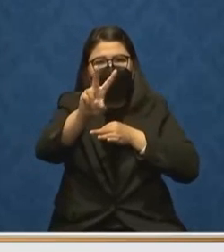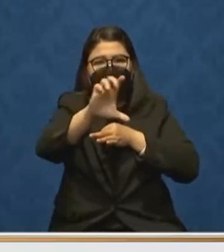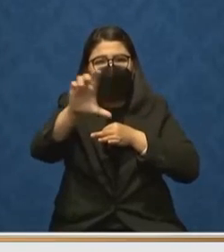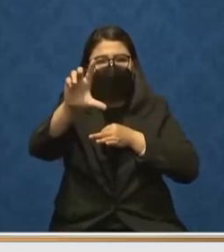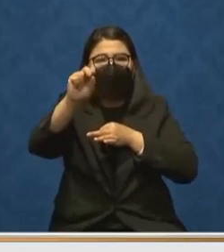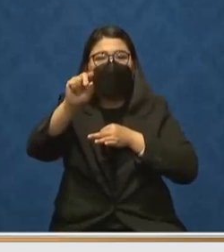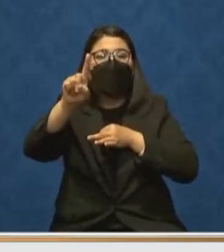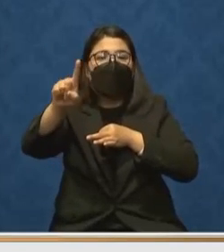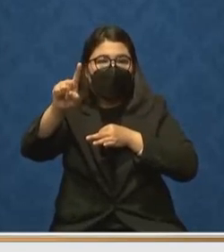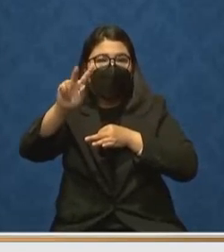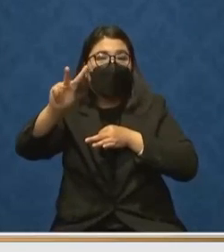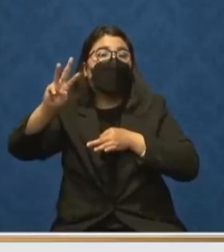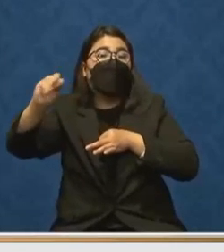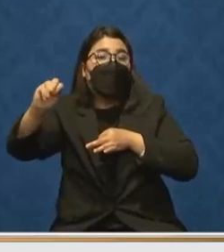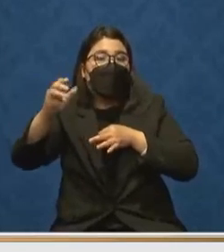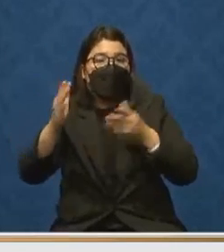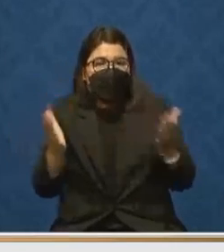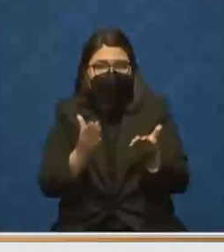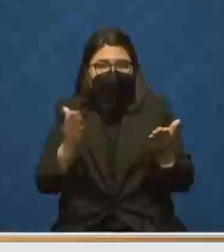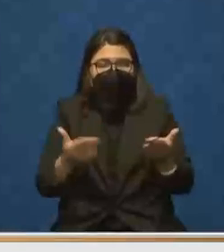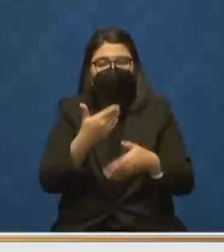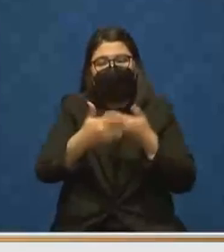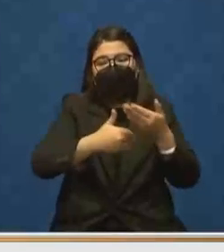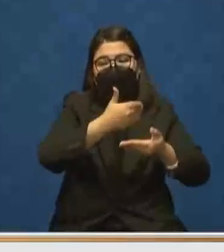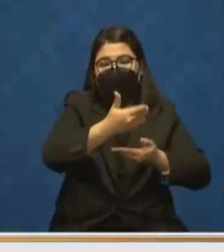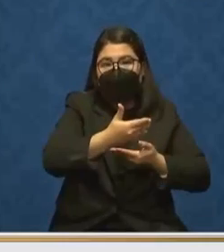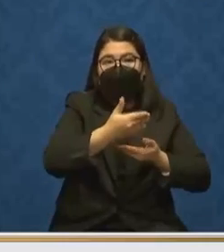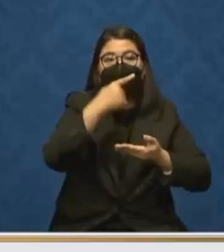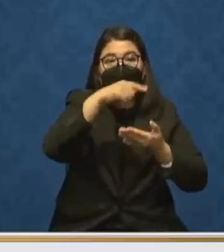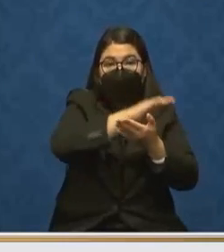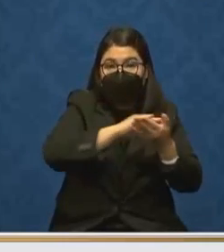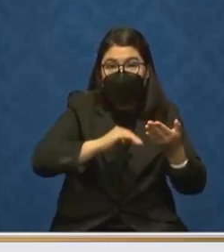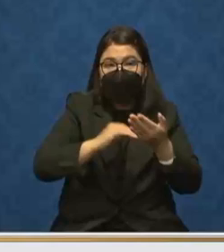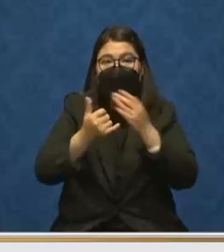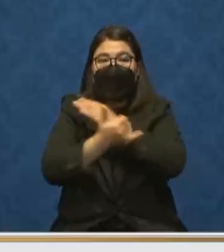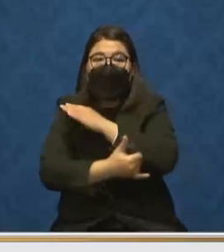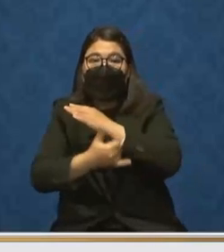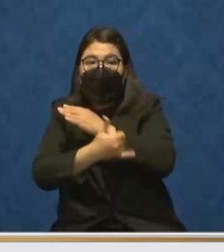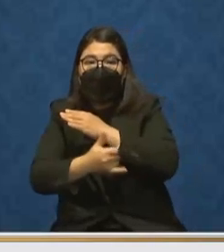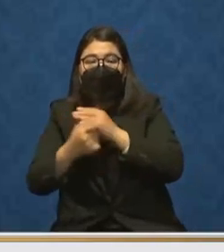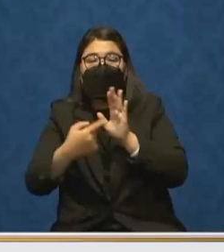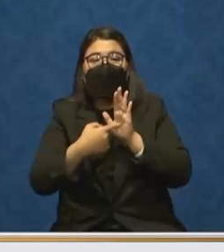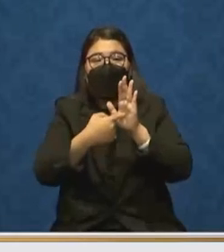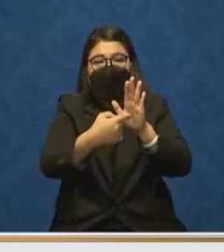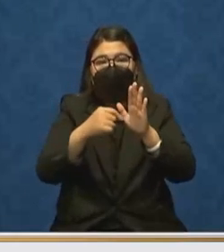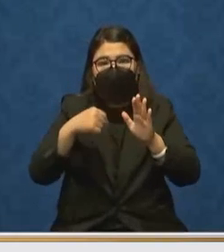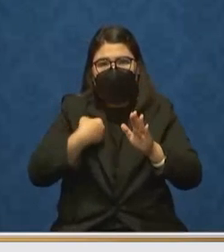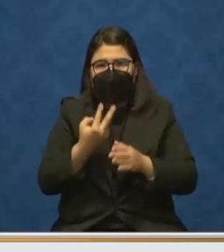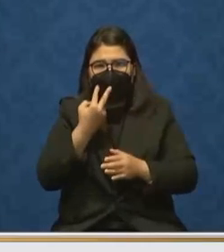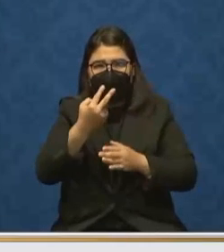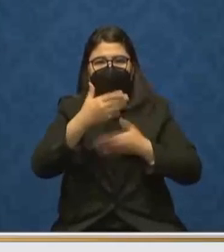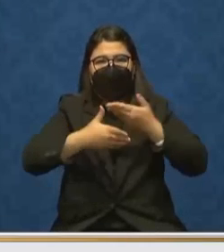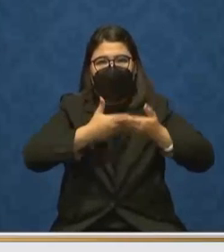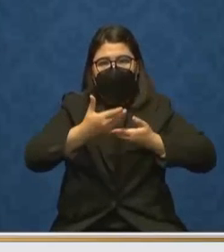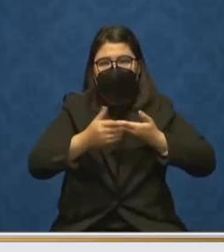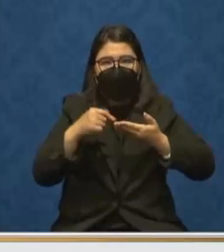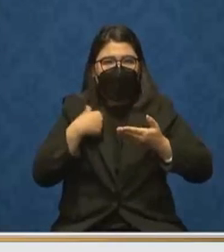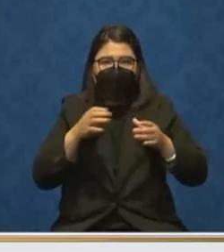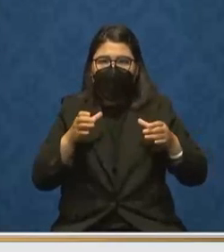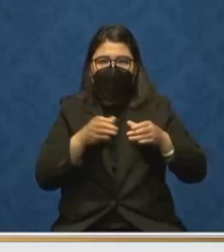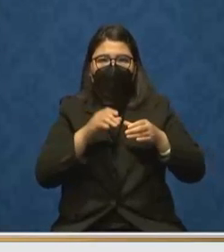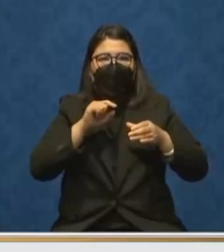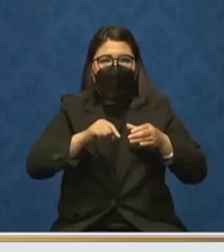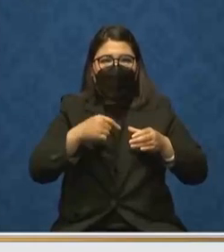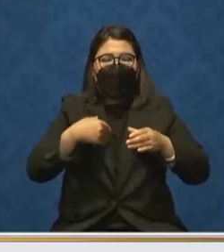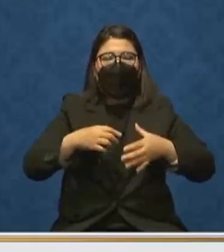มตรรวมทั้งส่งเสริมการตลาดทั้งในและต่างประเทศเช่นจัดกิจกรรมเจาะตลาดนักท่องเที่ยวกลุ่มคุณภาพกลุ่มกีฬาและ